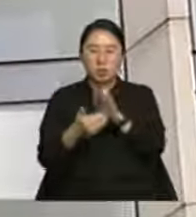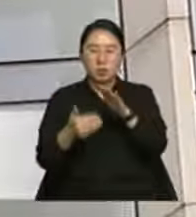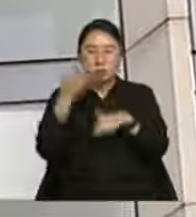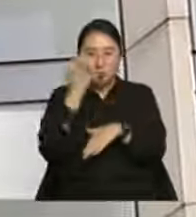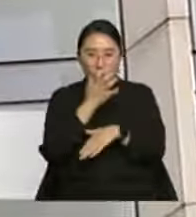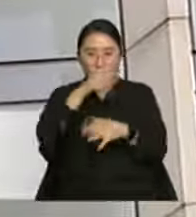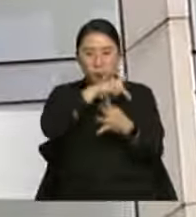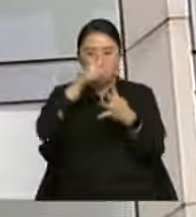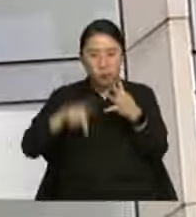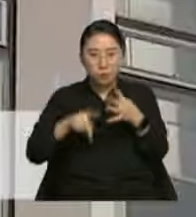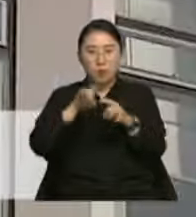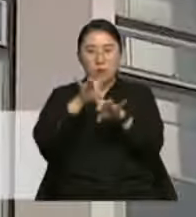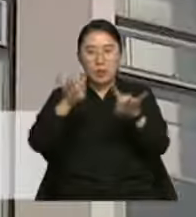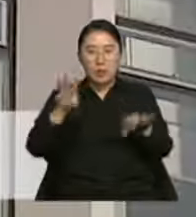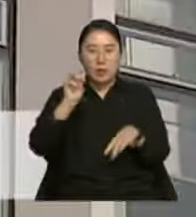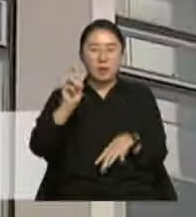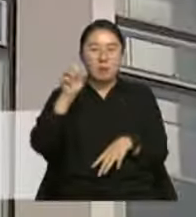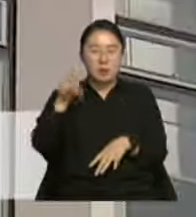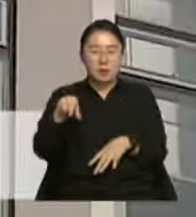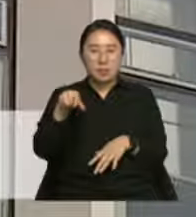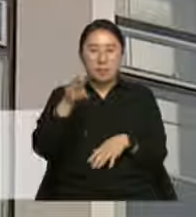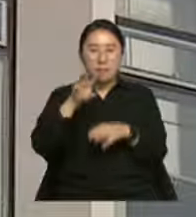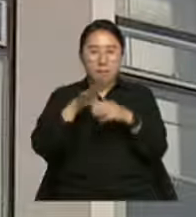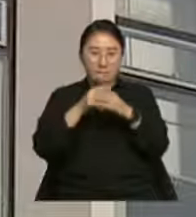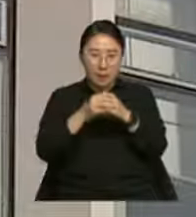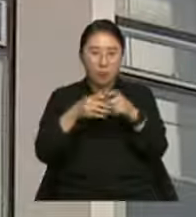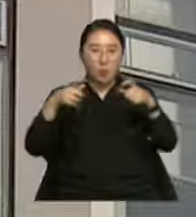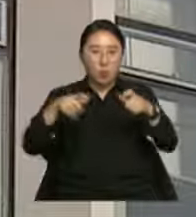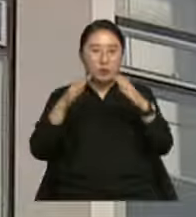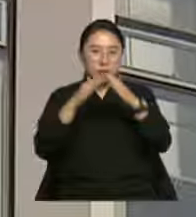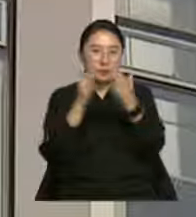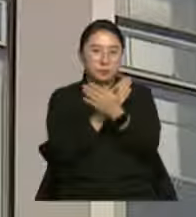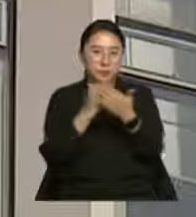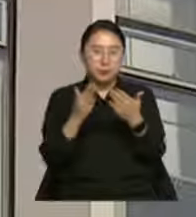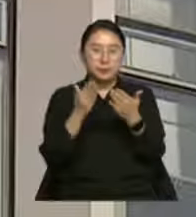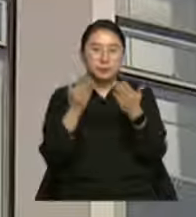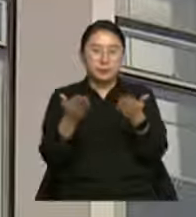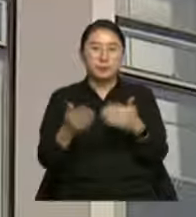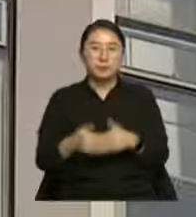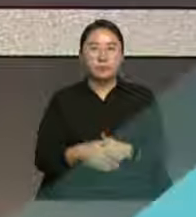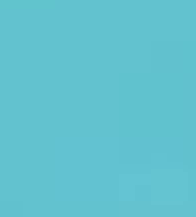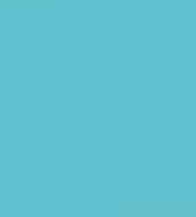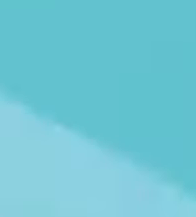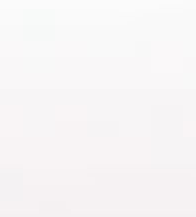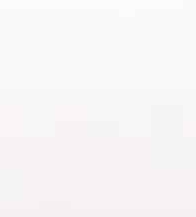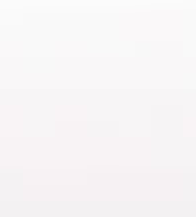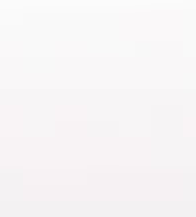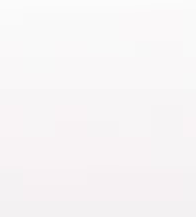사회공헌 프로그램 분야에서 MH 마포 하우징으로 2개의 동상을 수상했습니다.